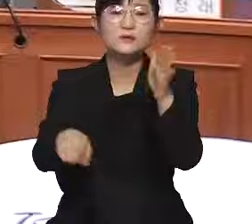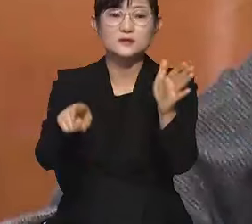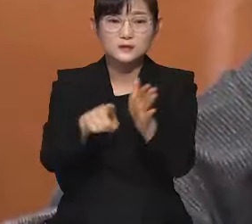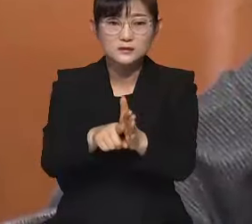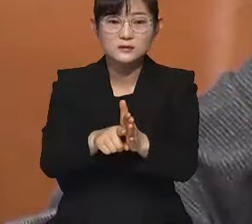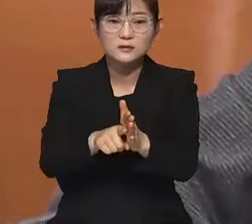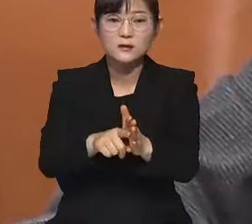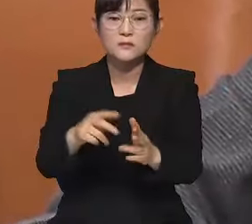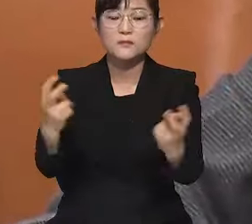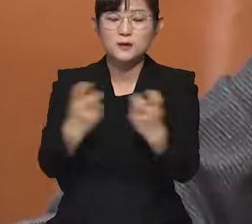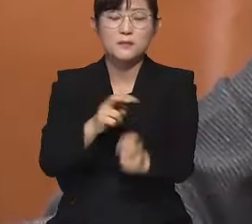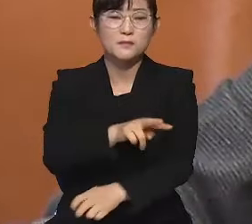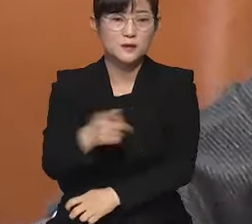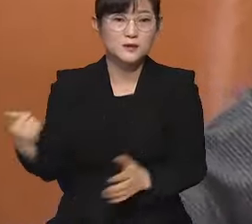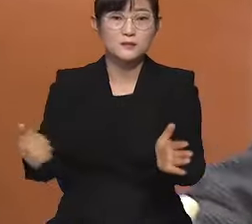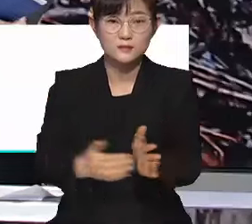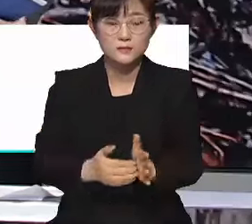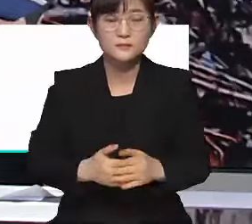보입니다.